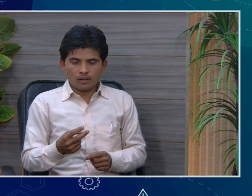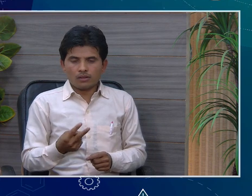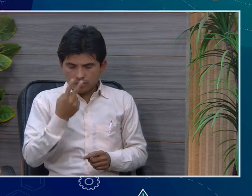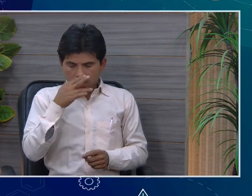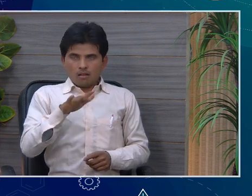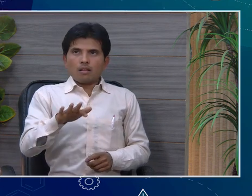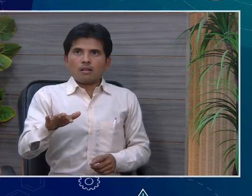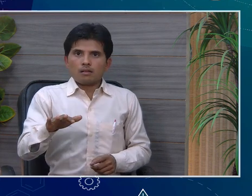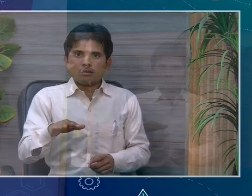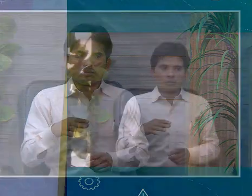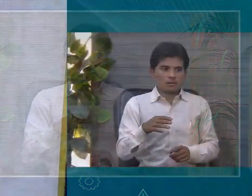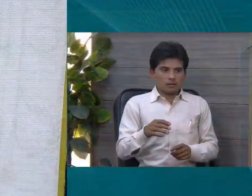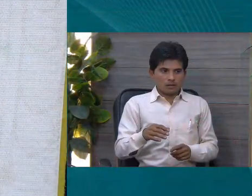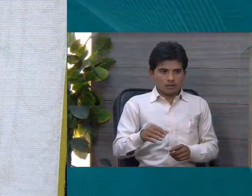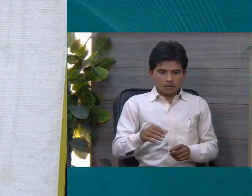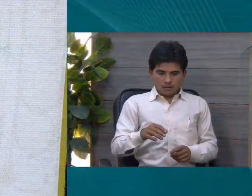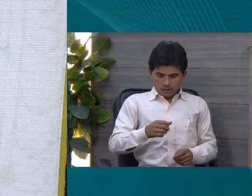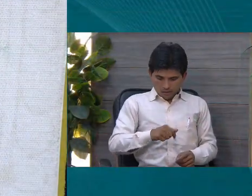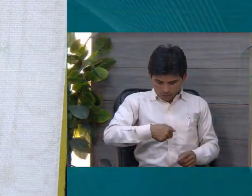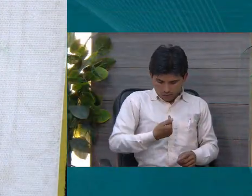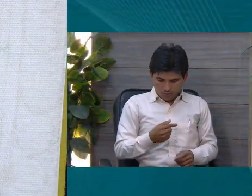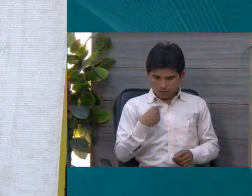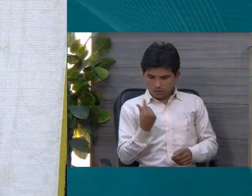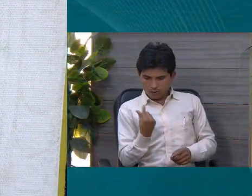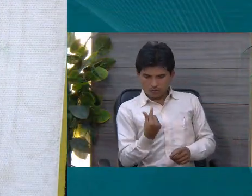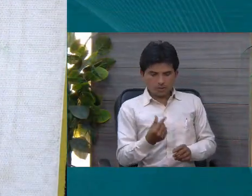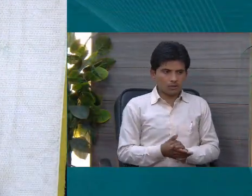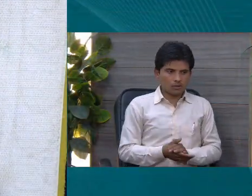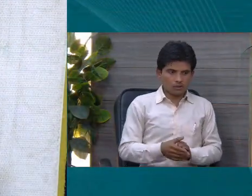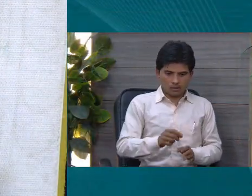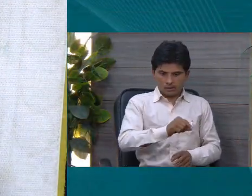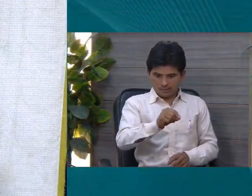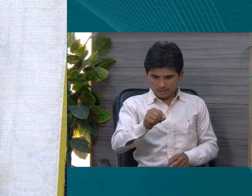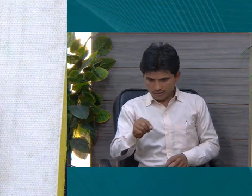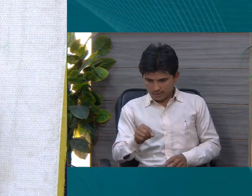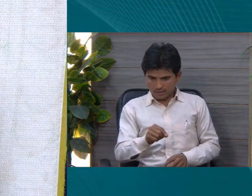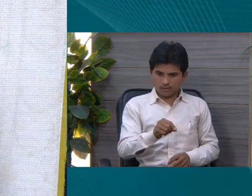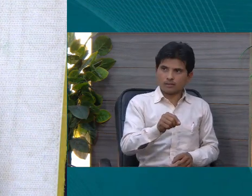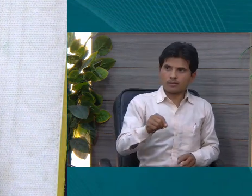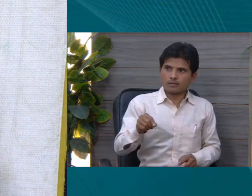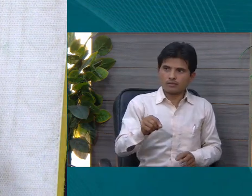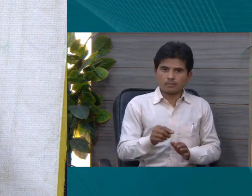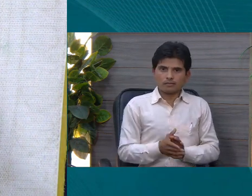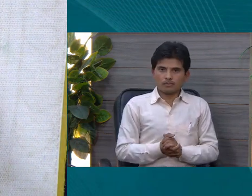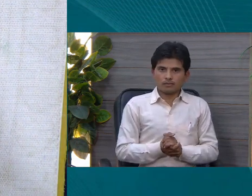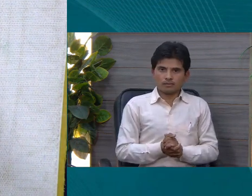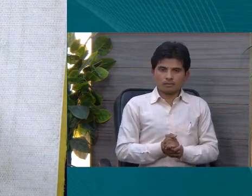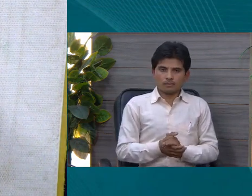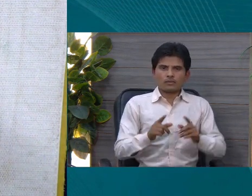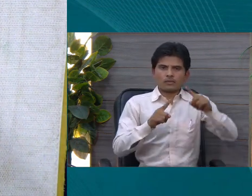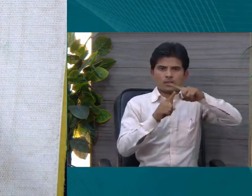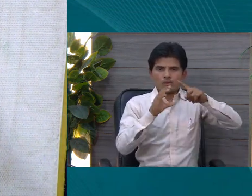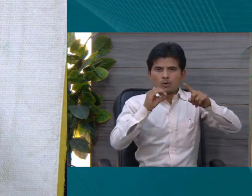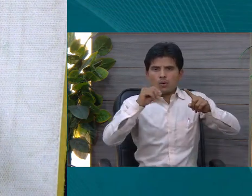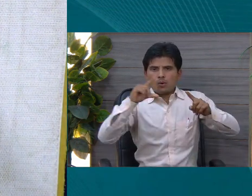रिक्वायरमेंट है वह इसको अपनी तरफ के तरीके से यूज कर सकता है चीज को ग्रो करने के लिए का रिकॉर्ड टूट है हमारे